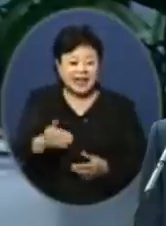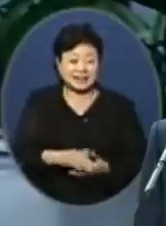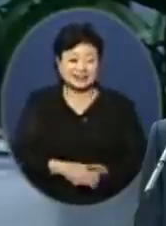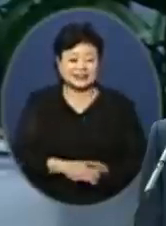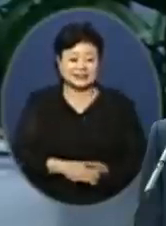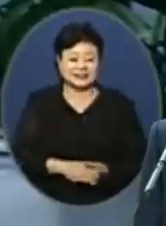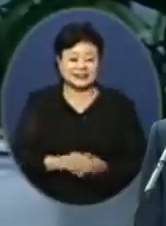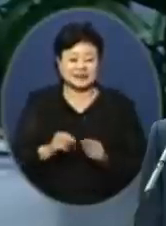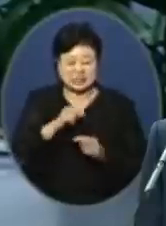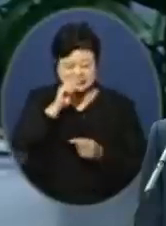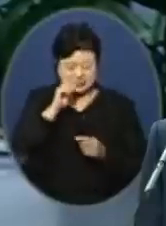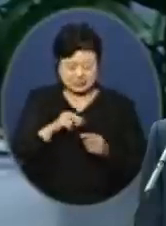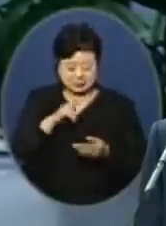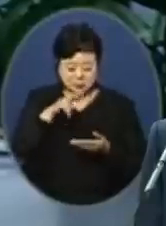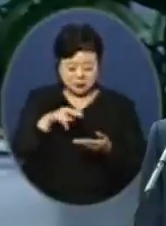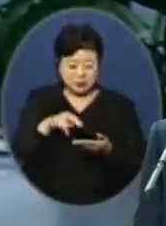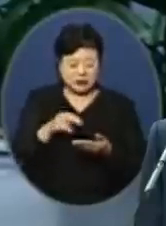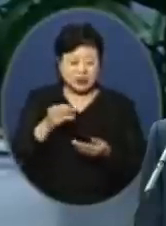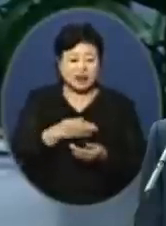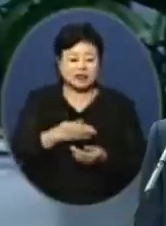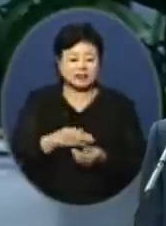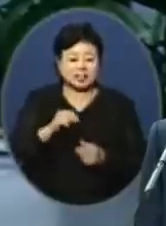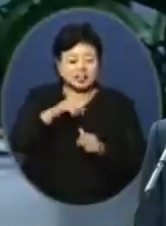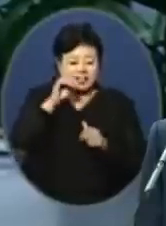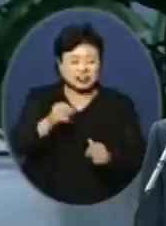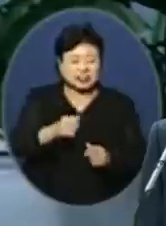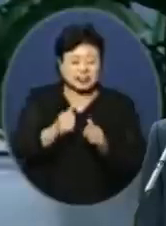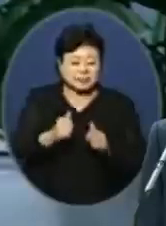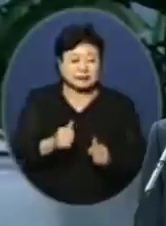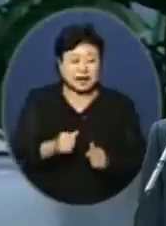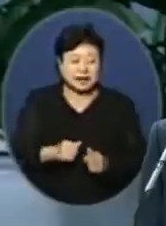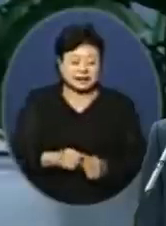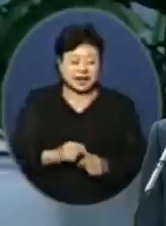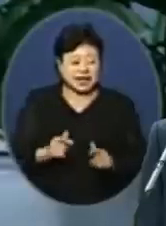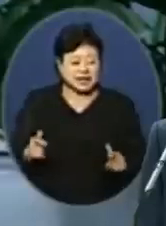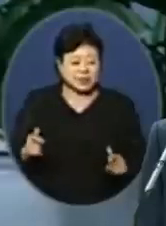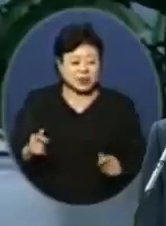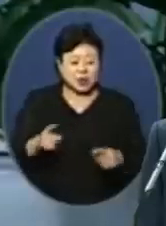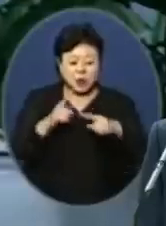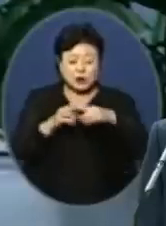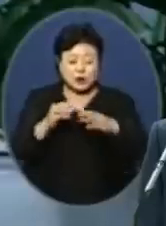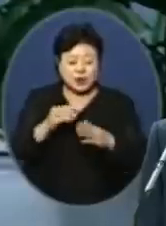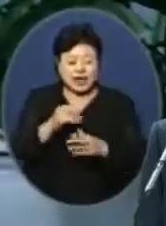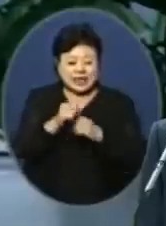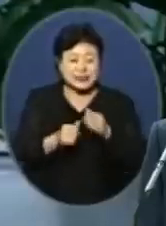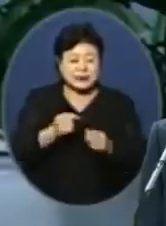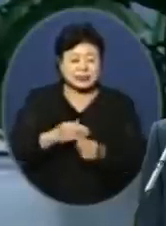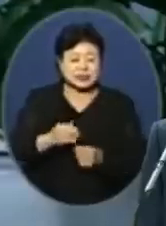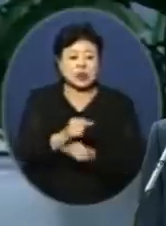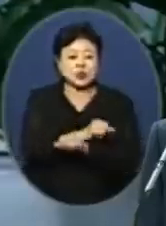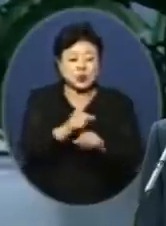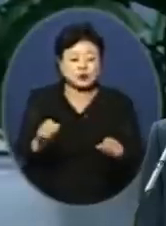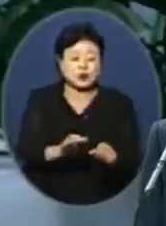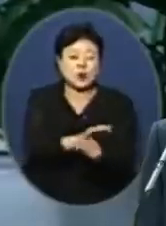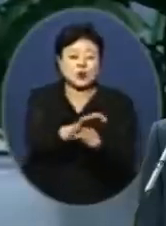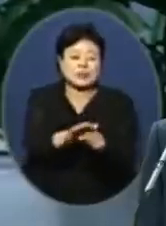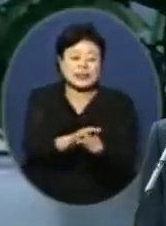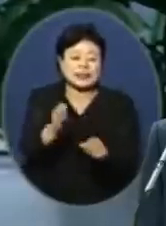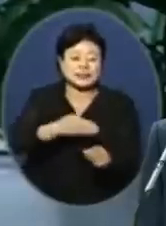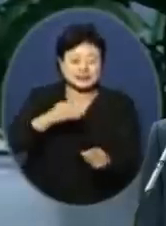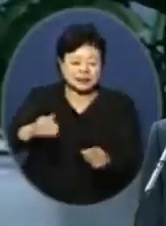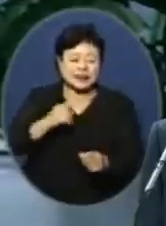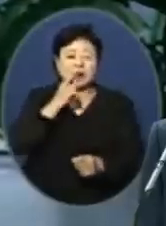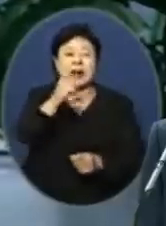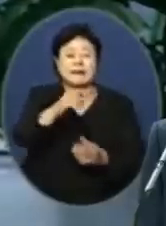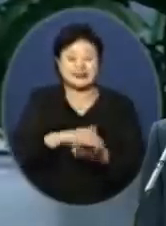그런데 이 성경을 보면은 정지하고 심판하는 것이 정의가 아니라 교회의 정의, 하나님의 정의는 용서하고 사랑하는 것이